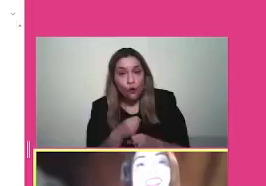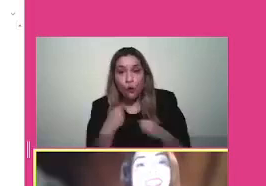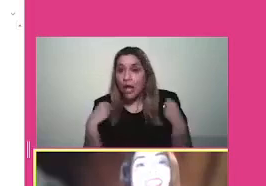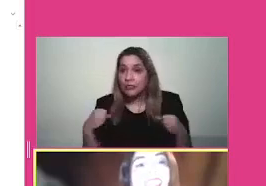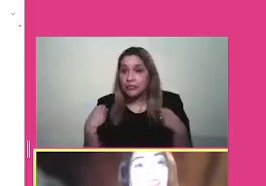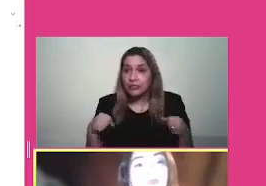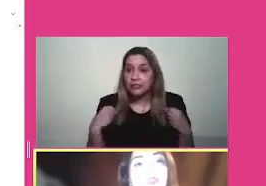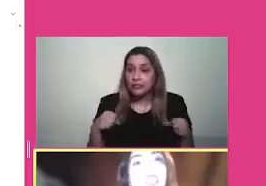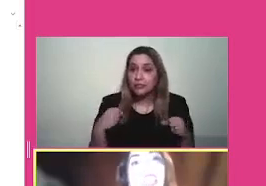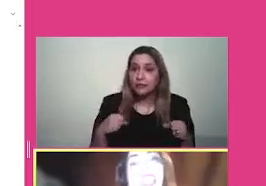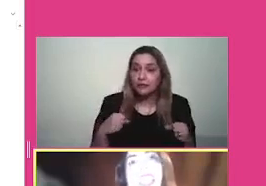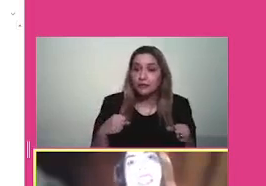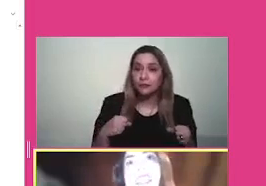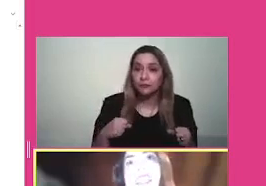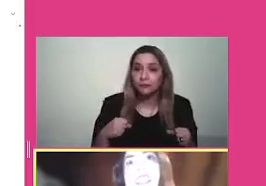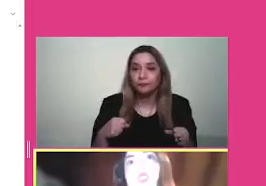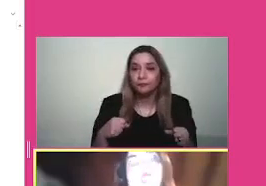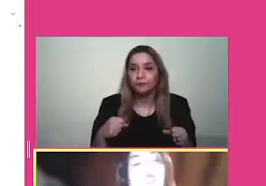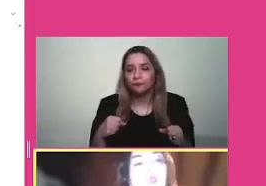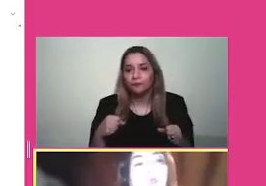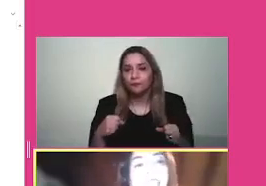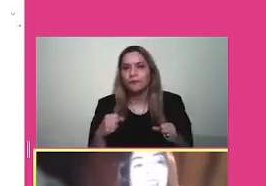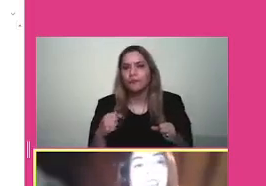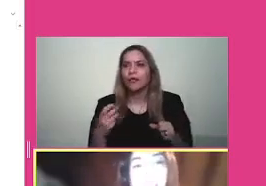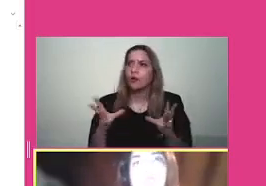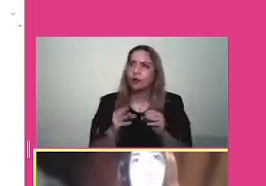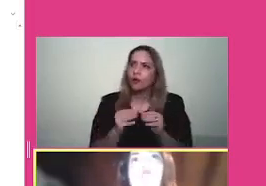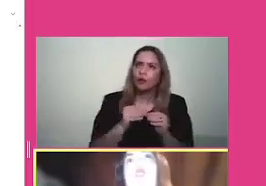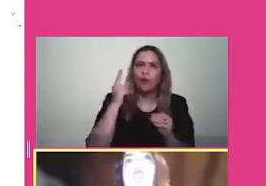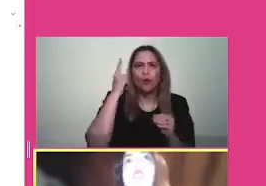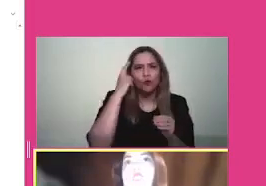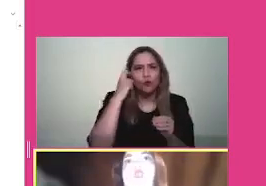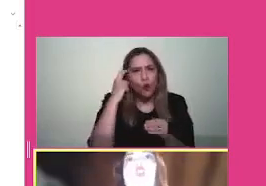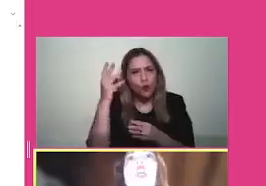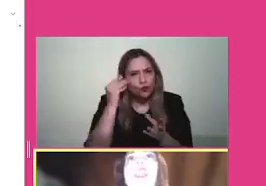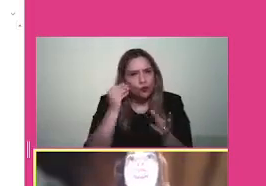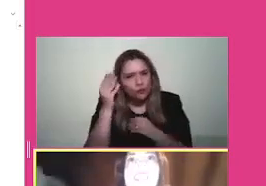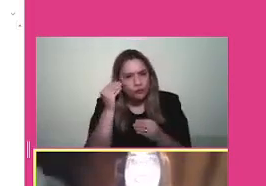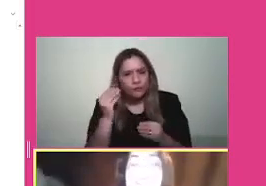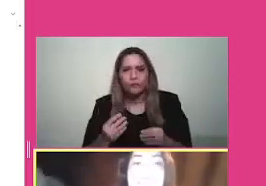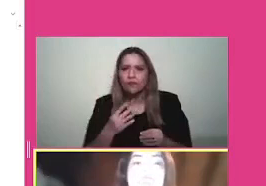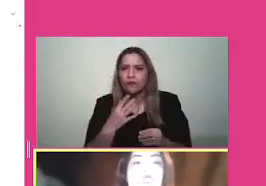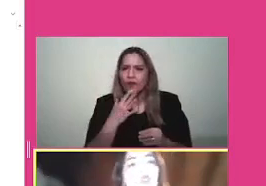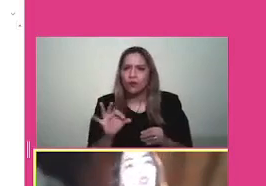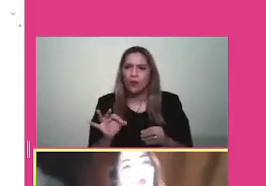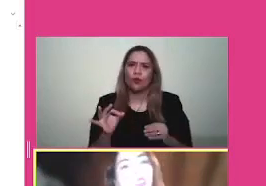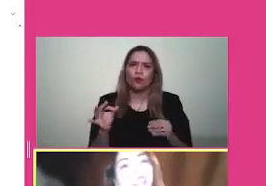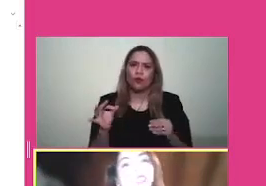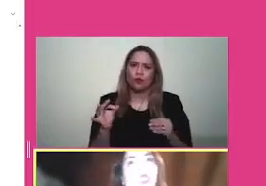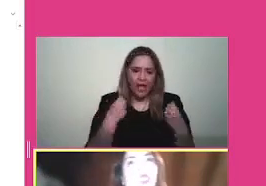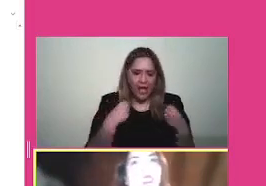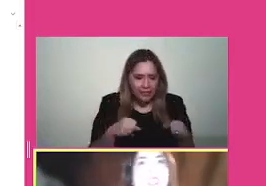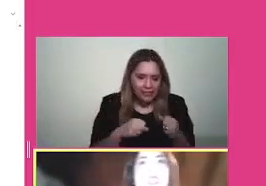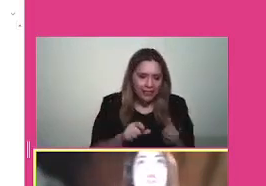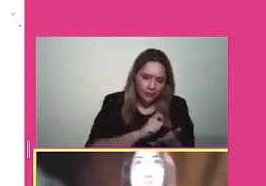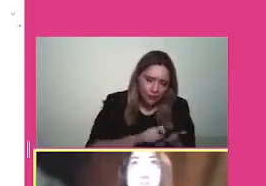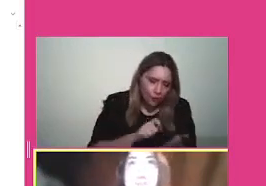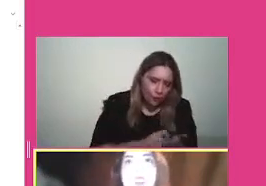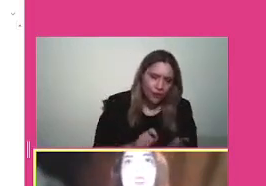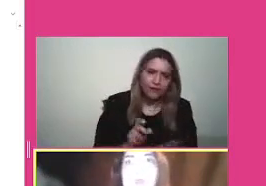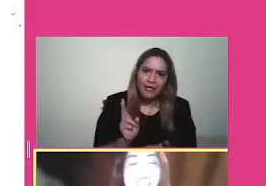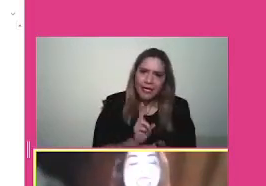ασκήσεις έτσι, γνωστικού περιεχομένου, γιατί έχουν μπροστά τους τις ασκήσεις τους, το μολύβι τους, το χαρτί τους